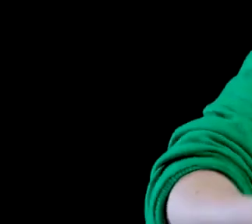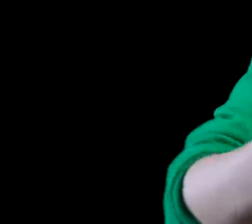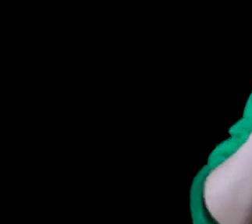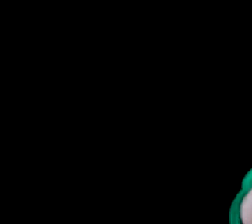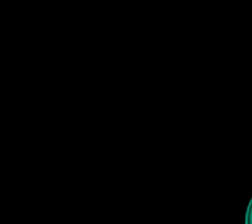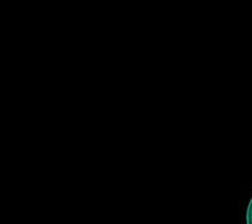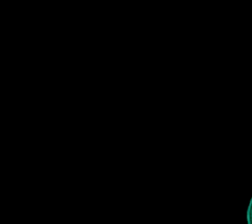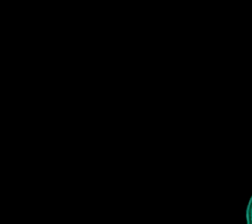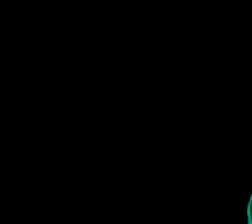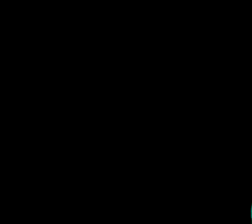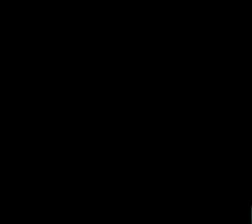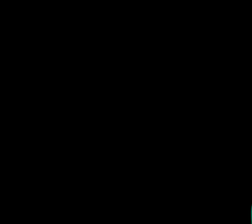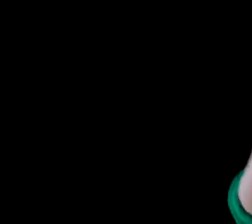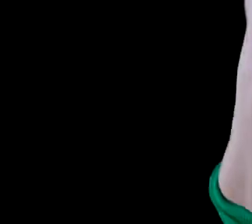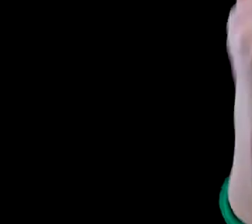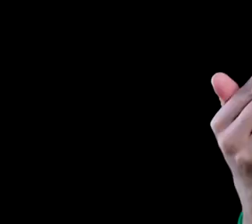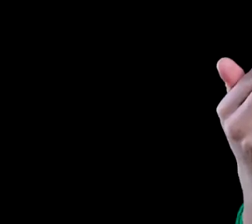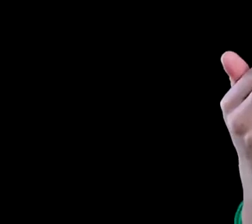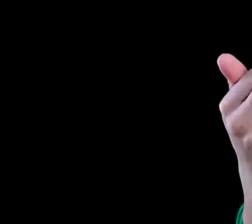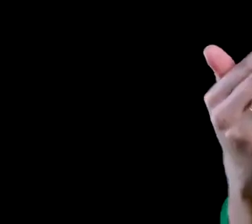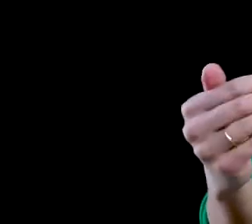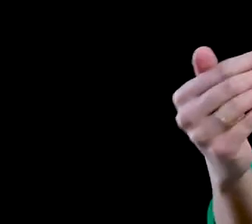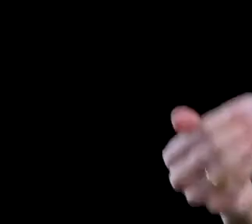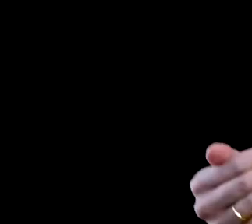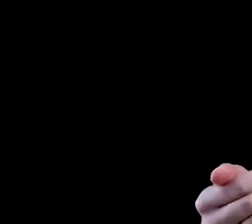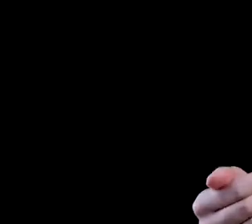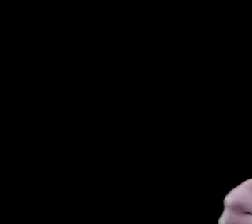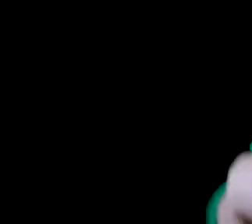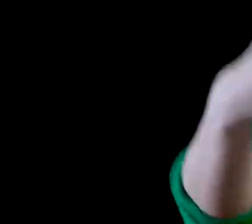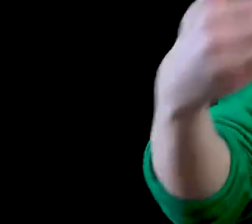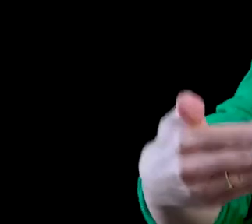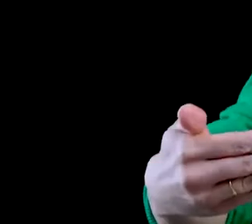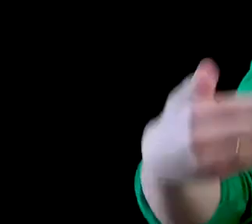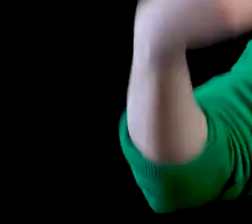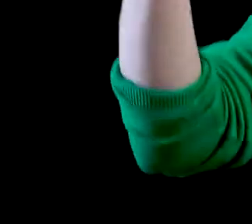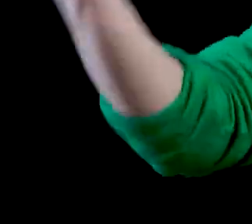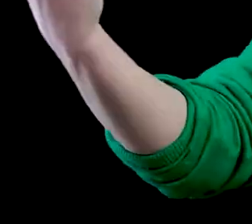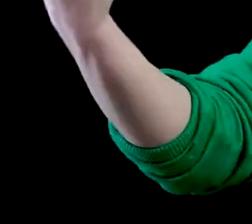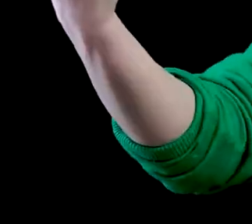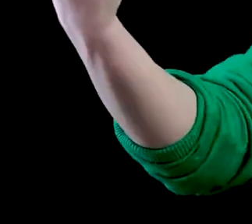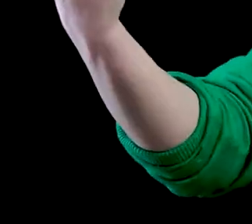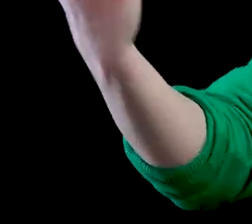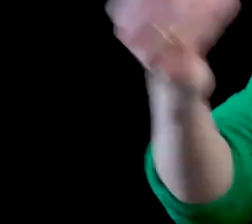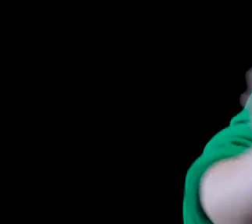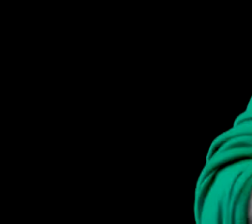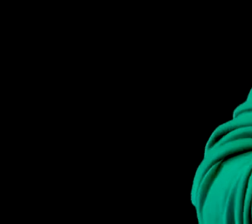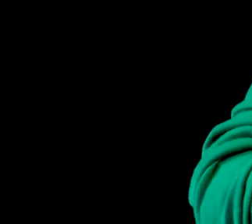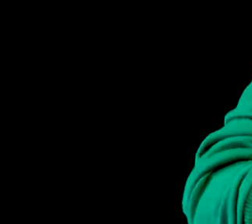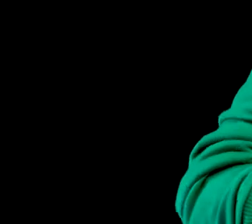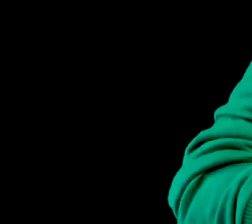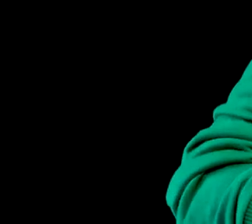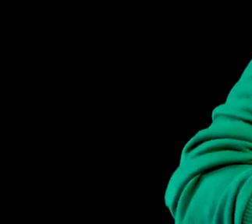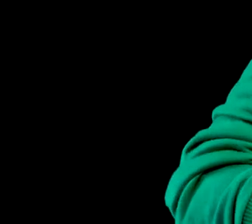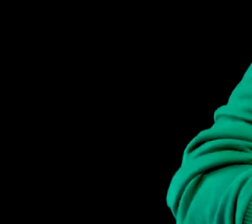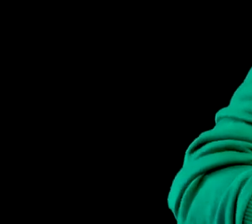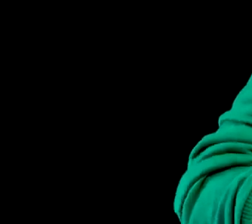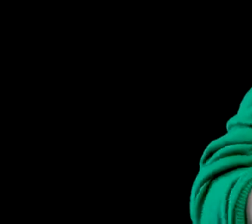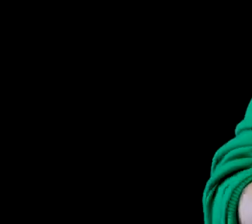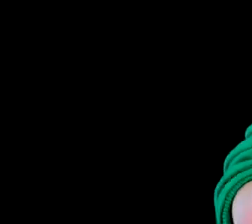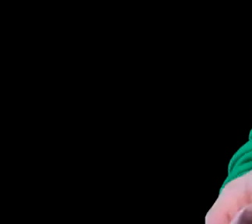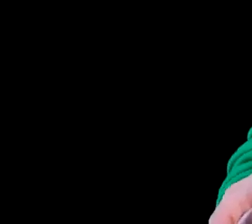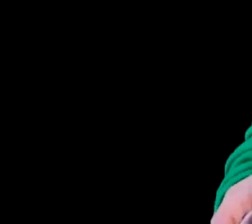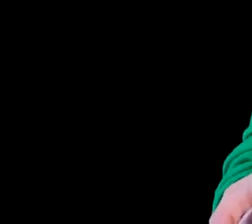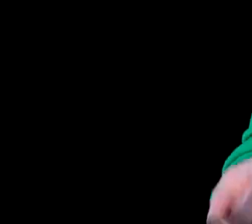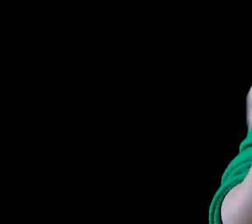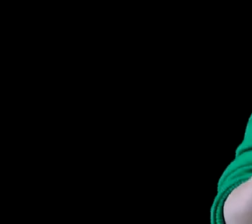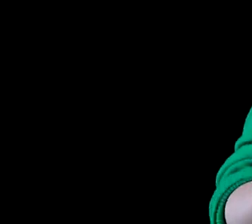part. Nous faisons d'abord notre part possible et puis Dieu, il fait sa part impossible. Oui, dans notre histoire, Jésus